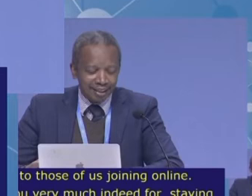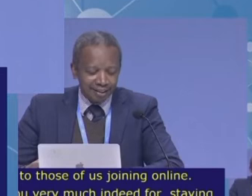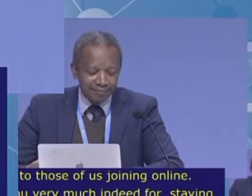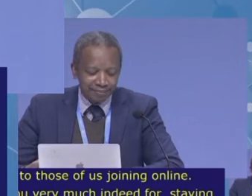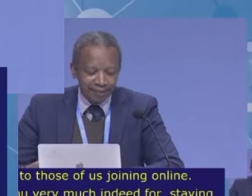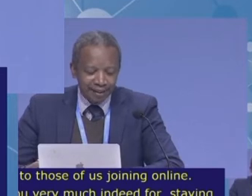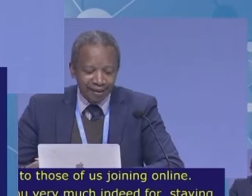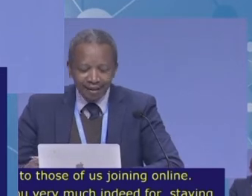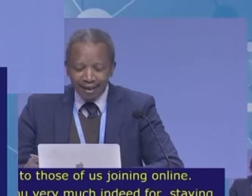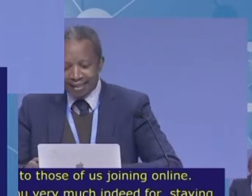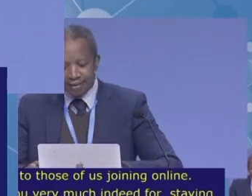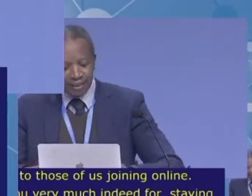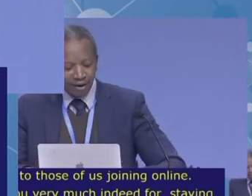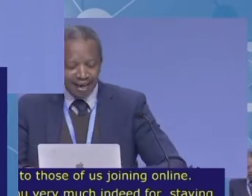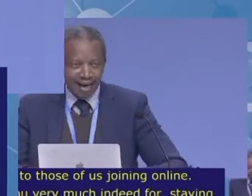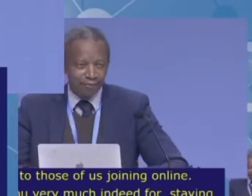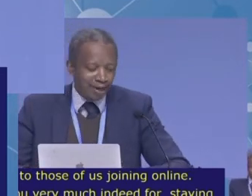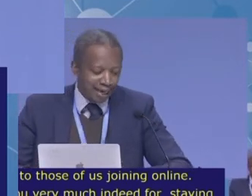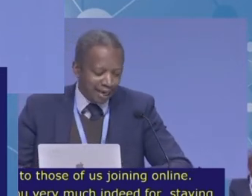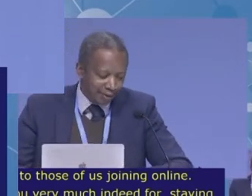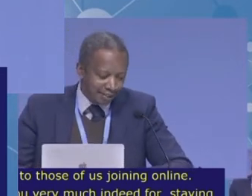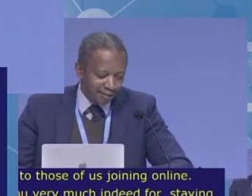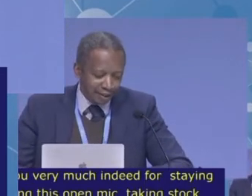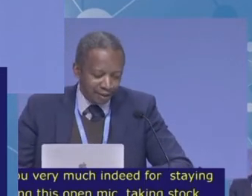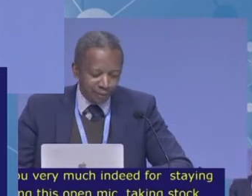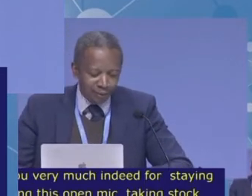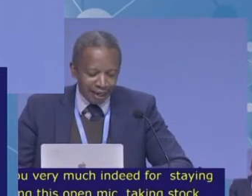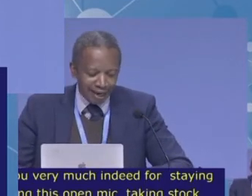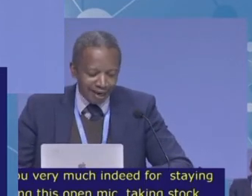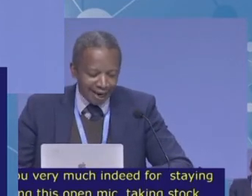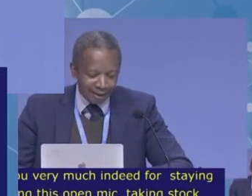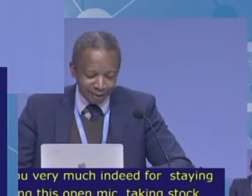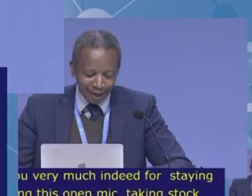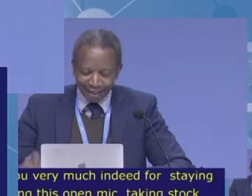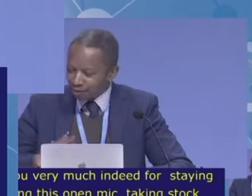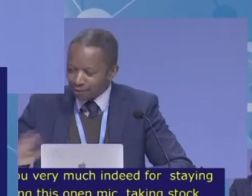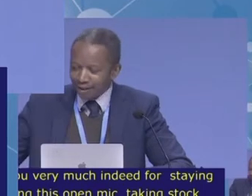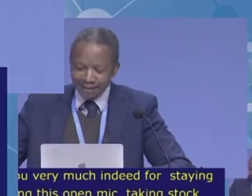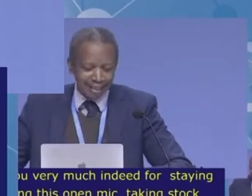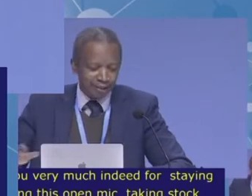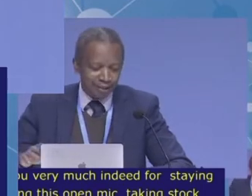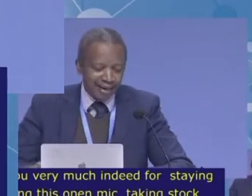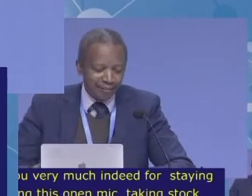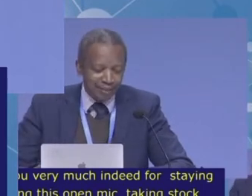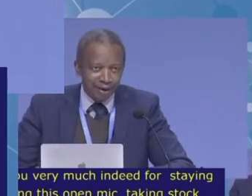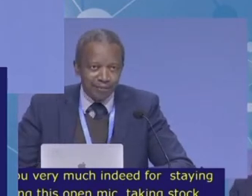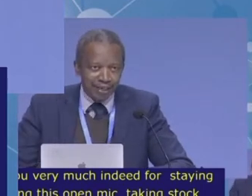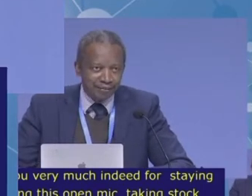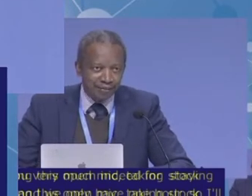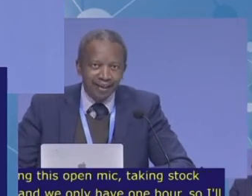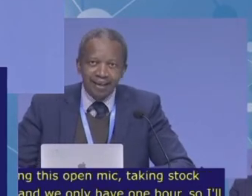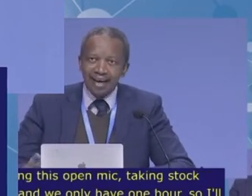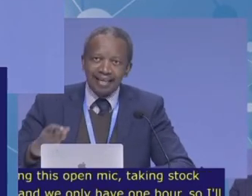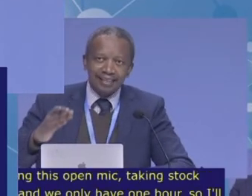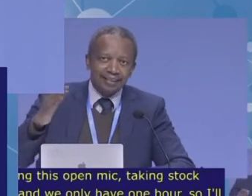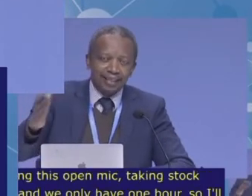معنا وأنكم ترغبون في المشاركة في هذه الجلسة الختامية، جلسة الخلاصة.